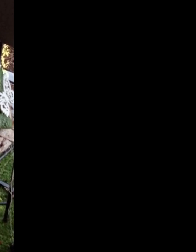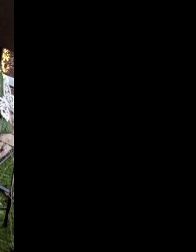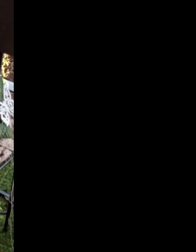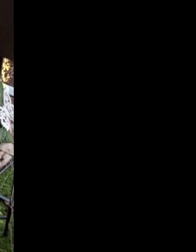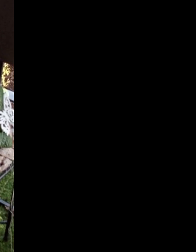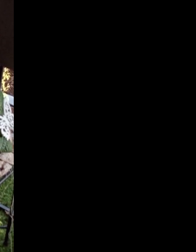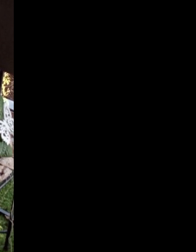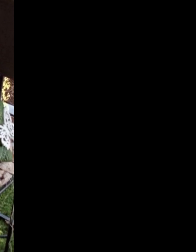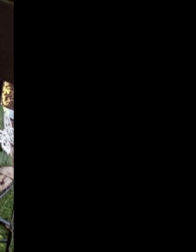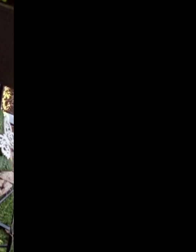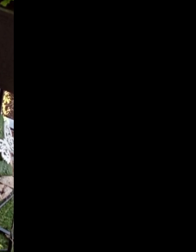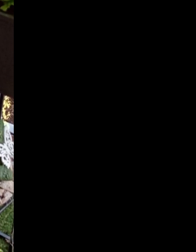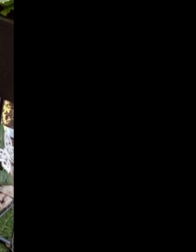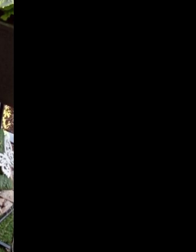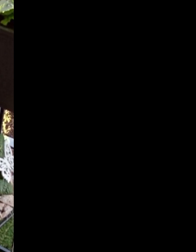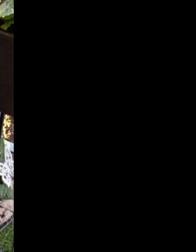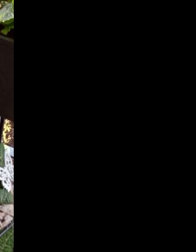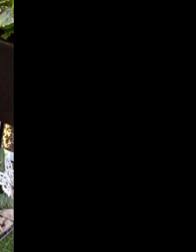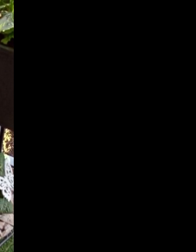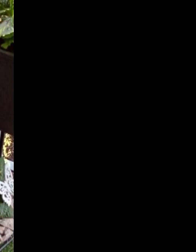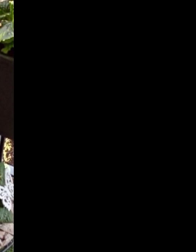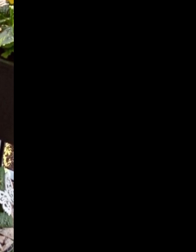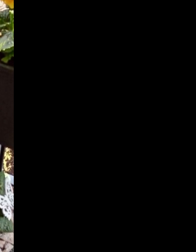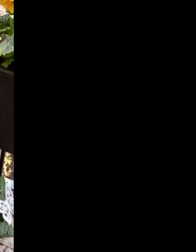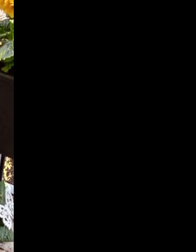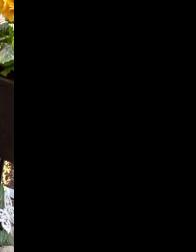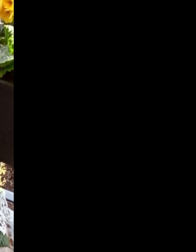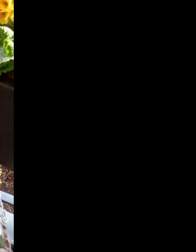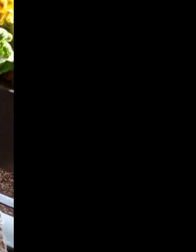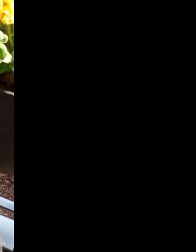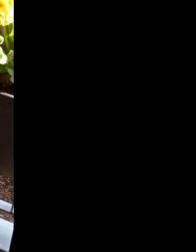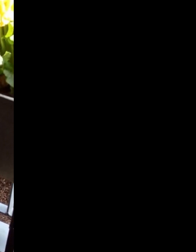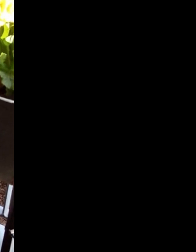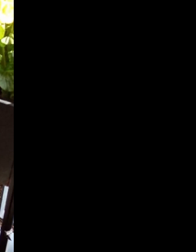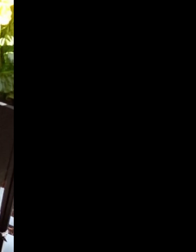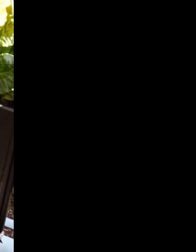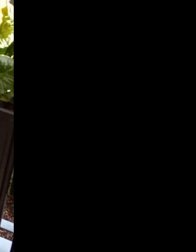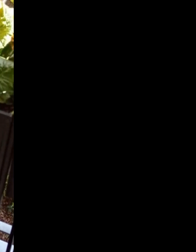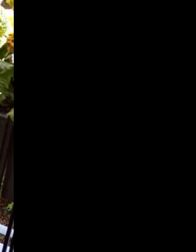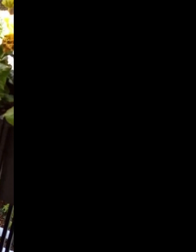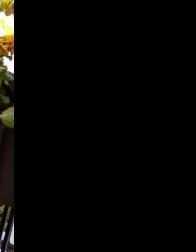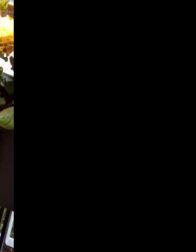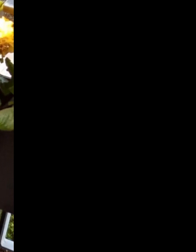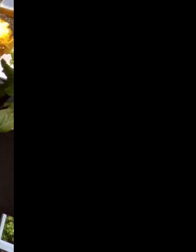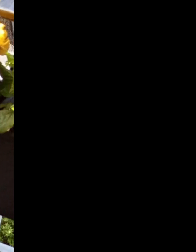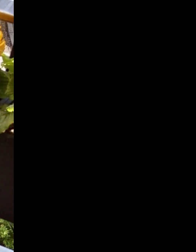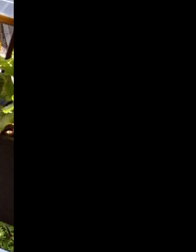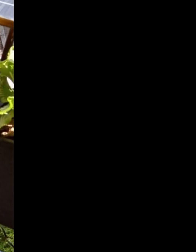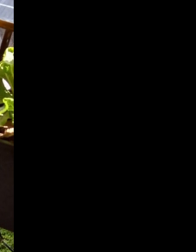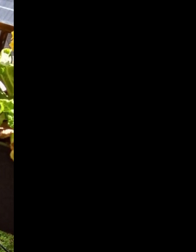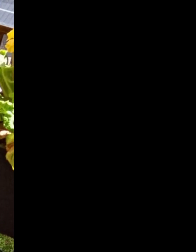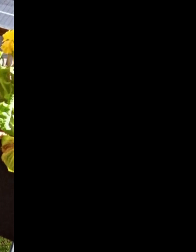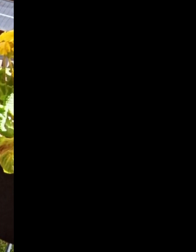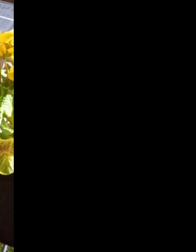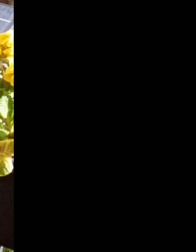mit Nelken, würde ich sagen, so in rosa und in weiß. Und da drin stecken dann so eine Solarlampen. Sieht dann noch die